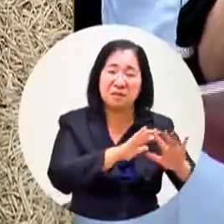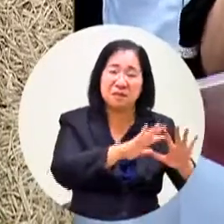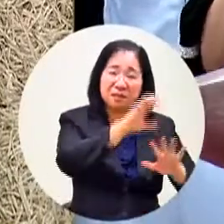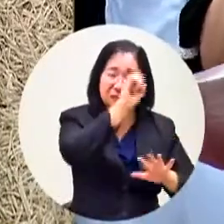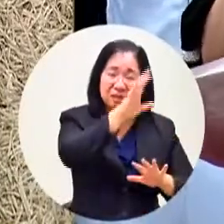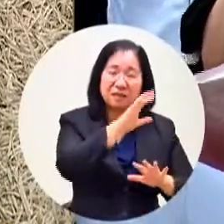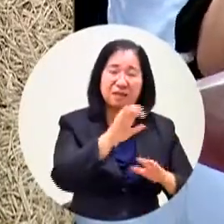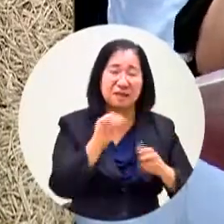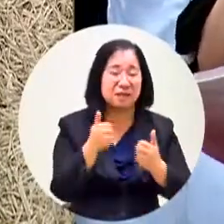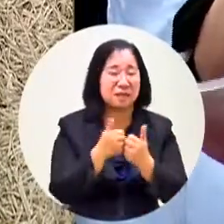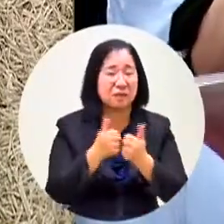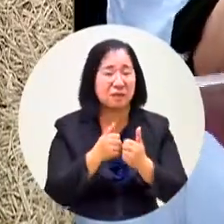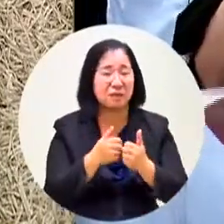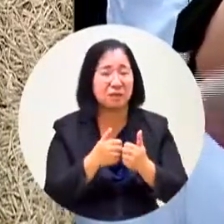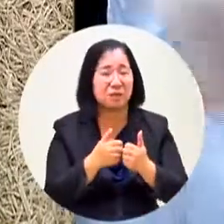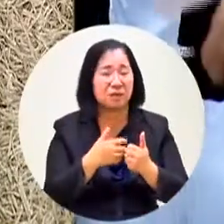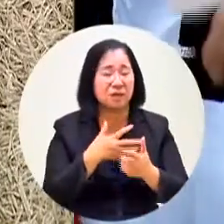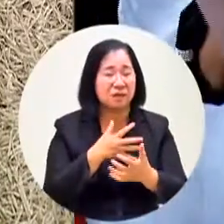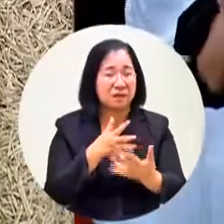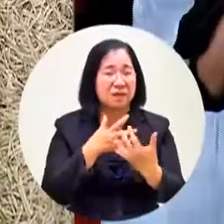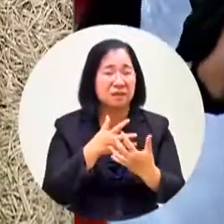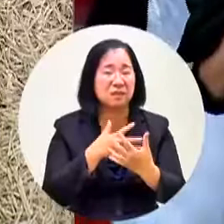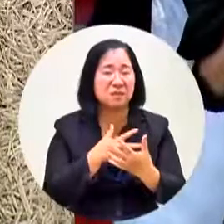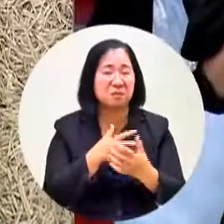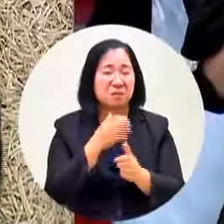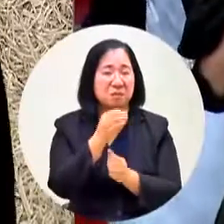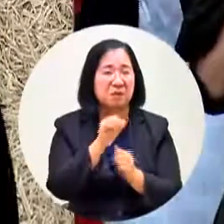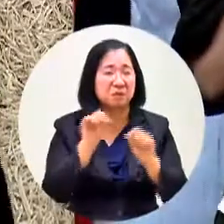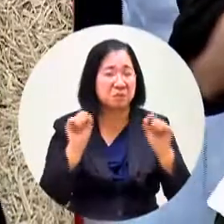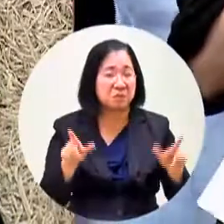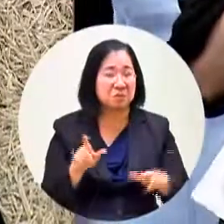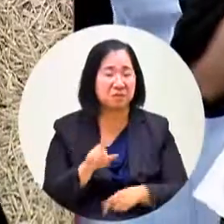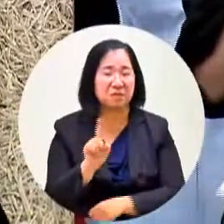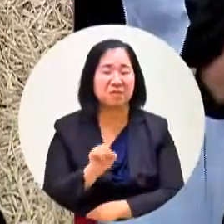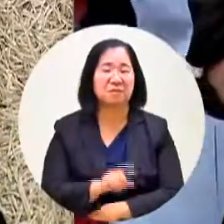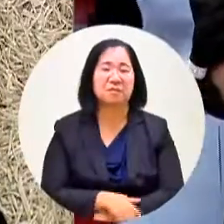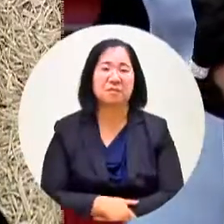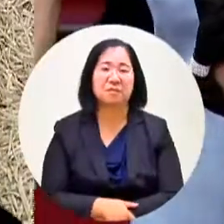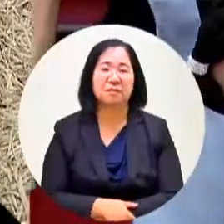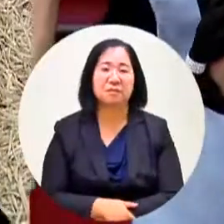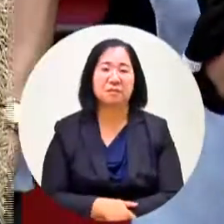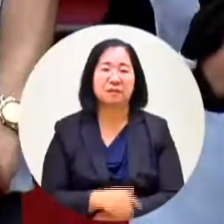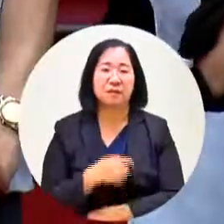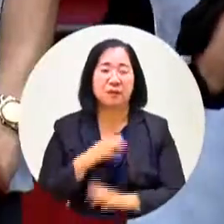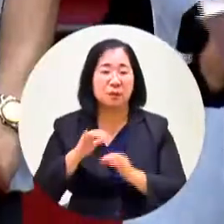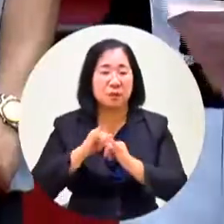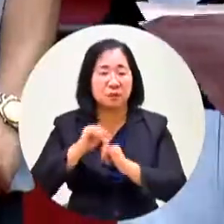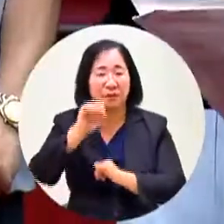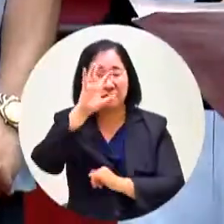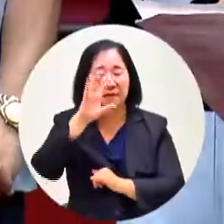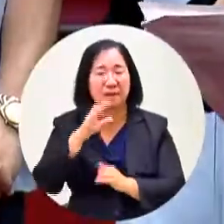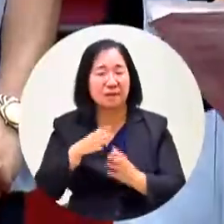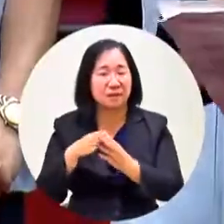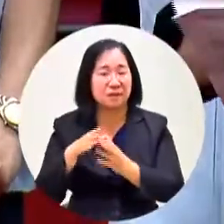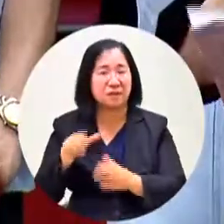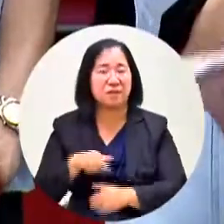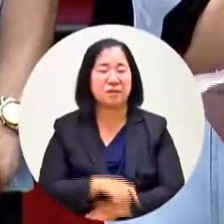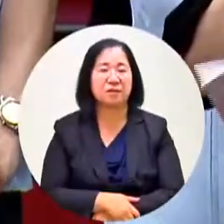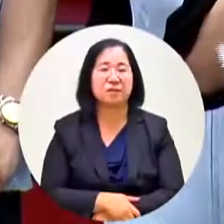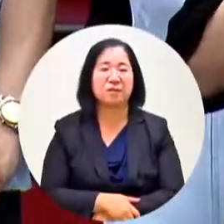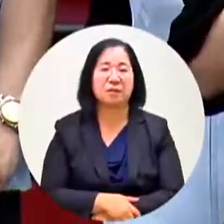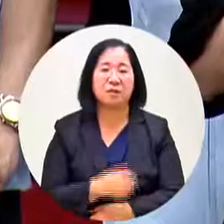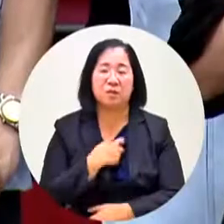分你们总要说明一下吧，你能够说明吗？我时间有限哦。 这个可以让我